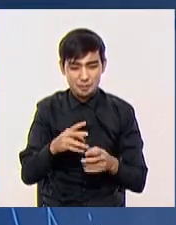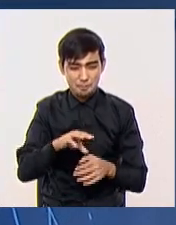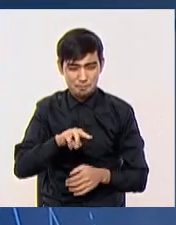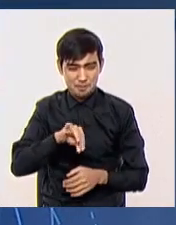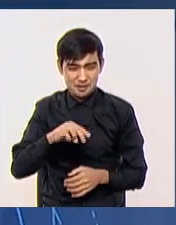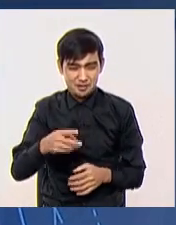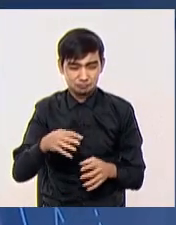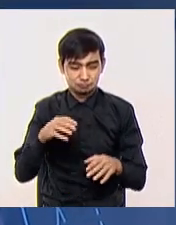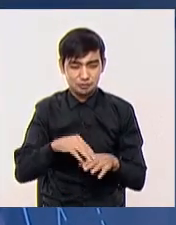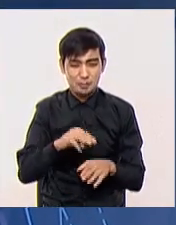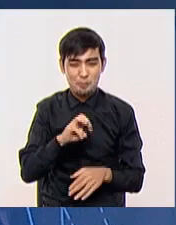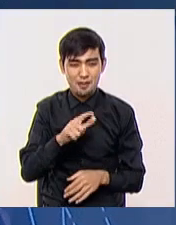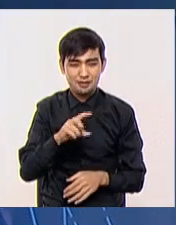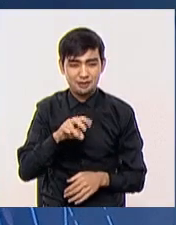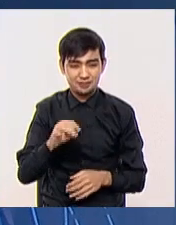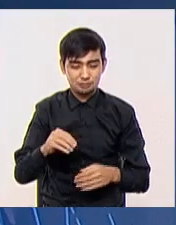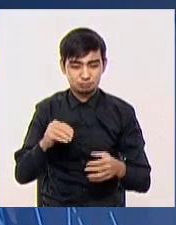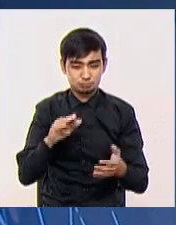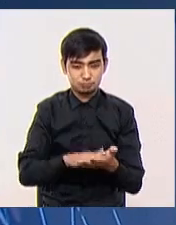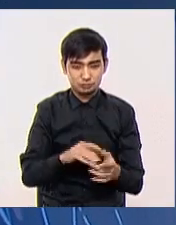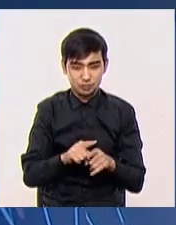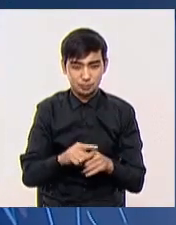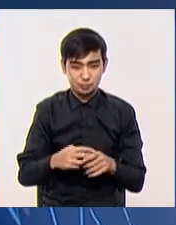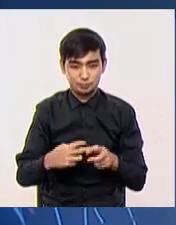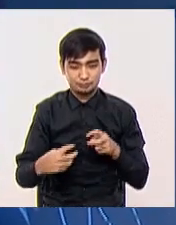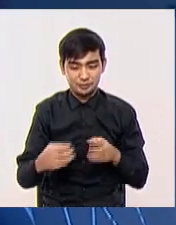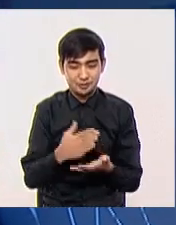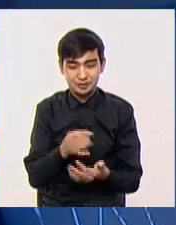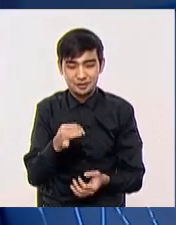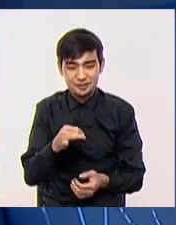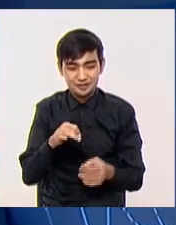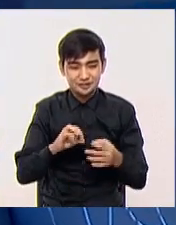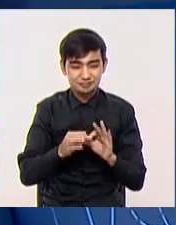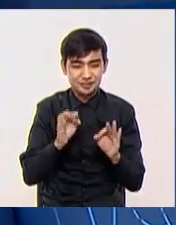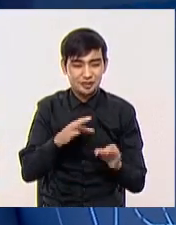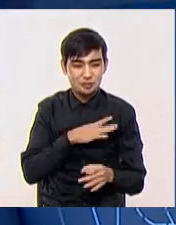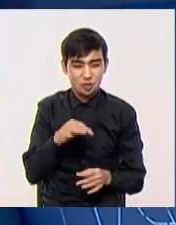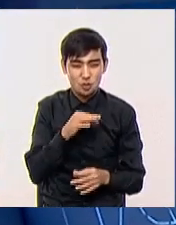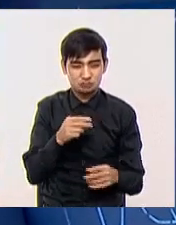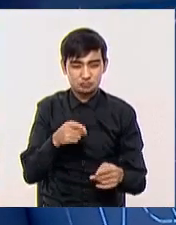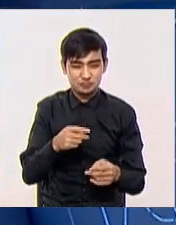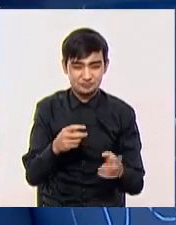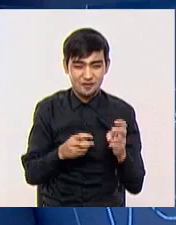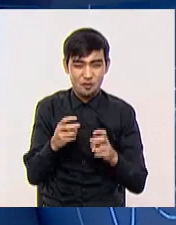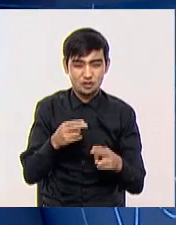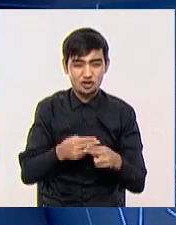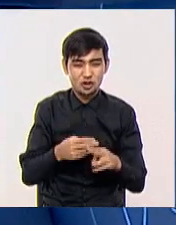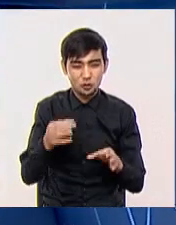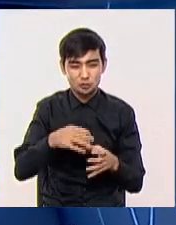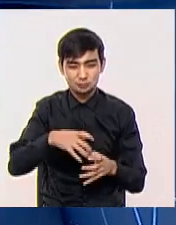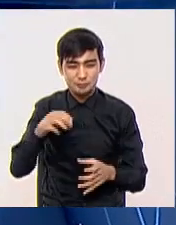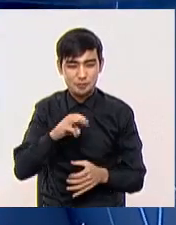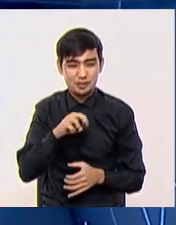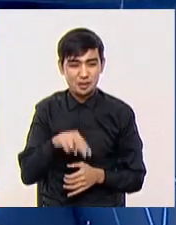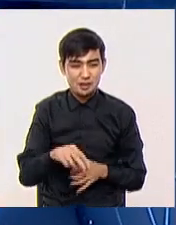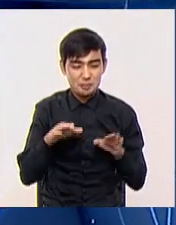подоконника прилипает к магниту. В комментариях люди начали писать, что это последствия выбросов с металлургического завода. Так что